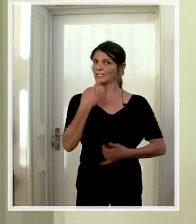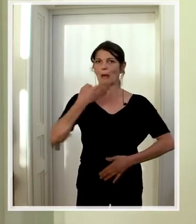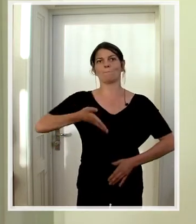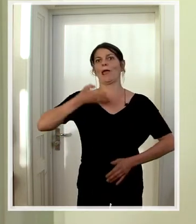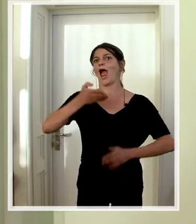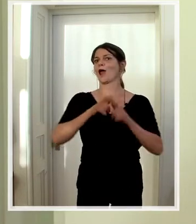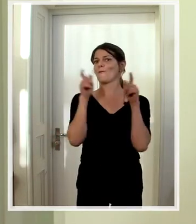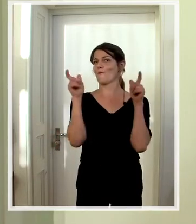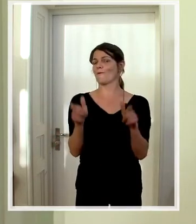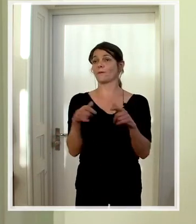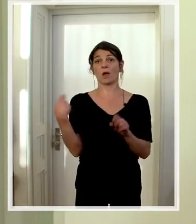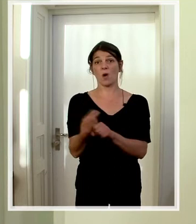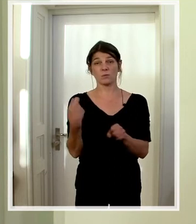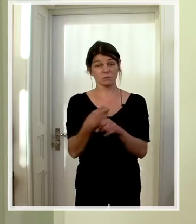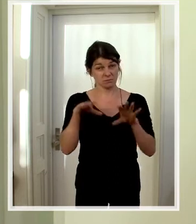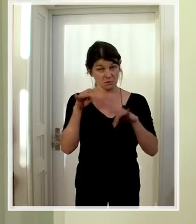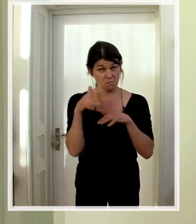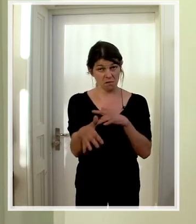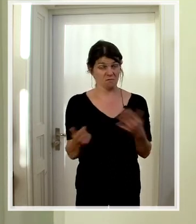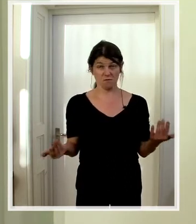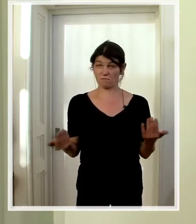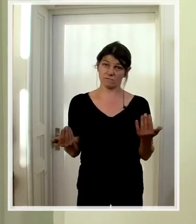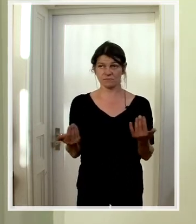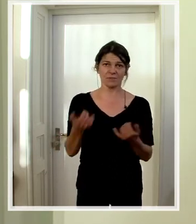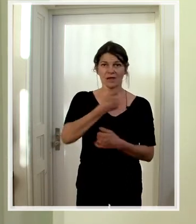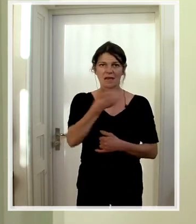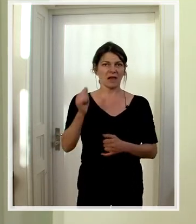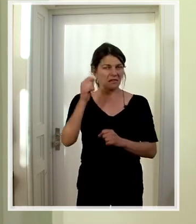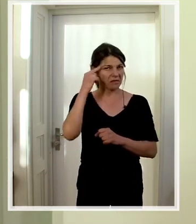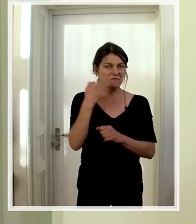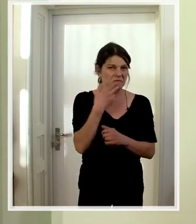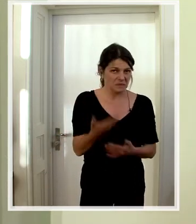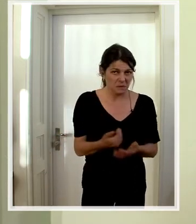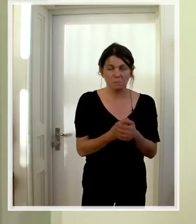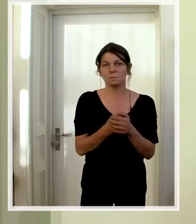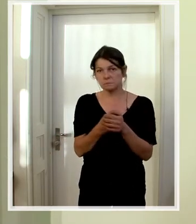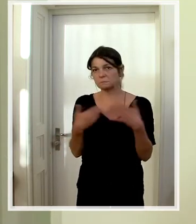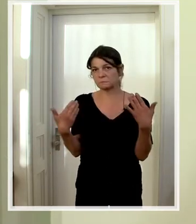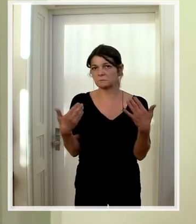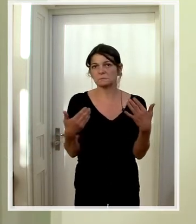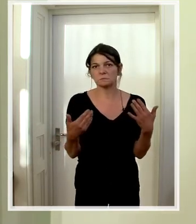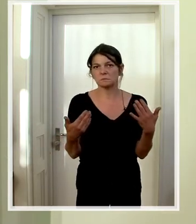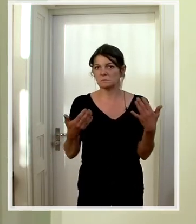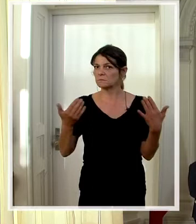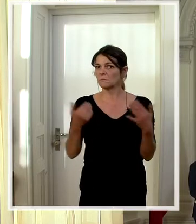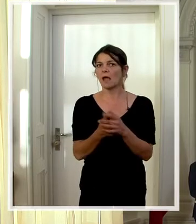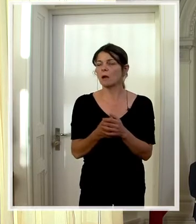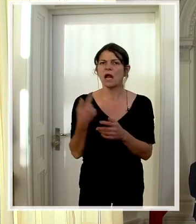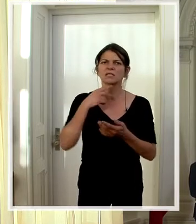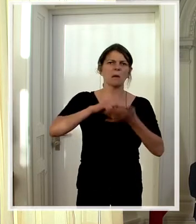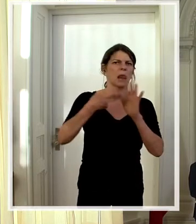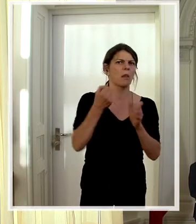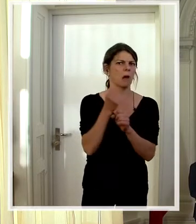Bahnhof, aber kostet tut es 10 Millionen. Also da kann jeder denken, was er will, oder? Aber auf jeden Fall... Ja, aber ich glaube, die Planung hat gemacht die